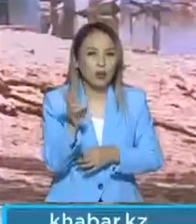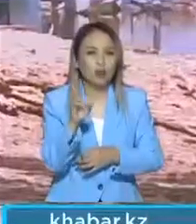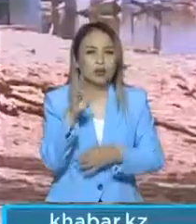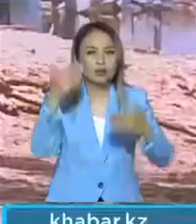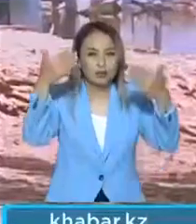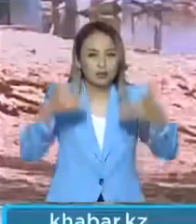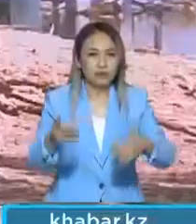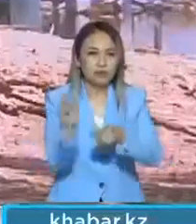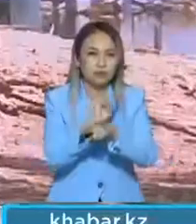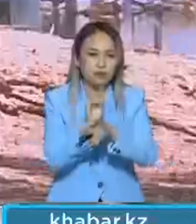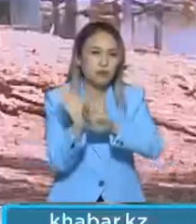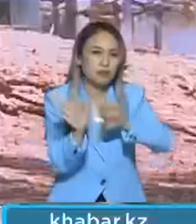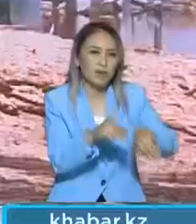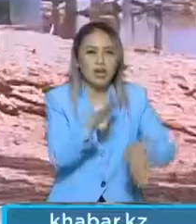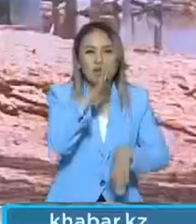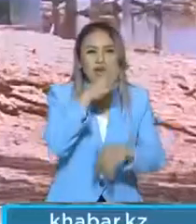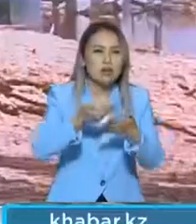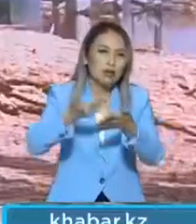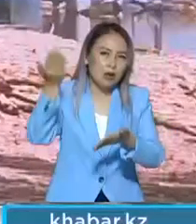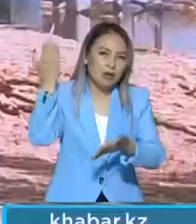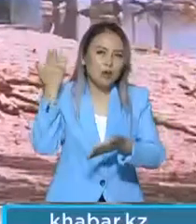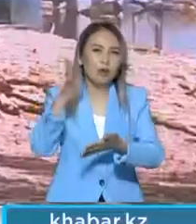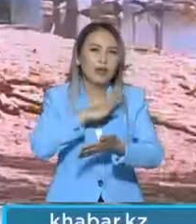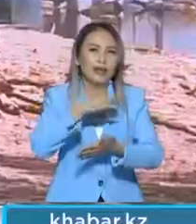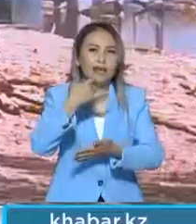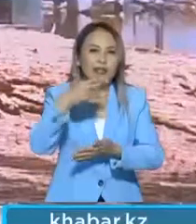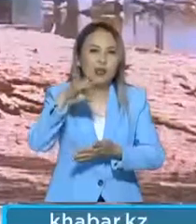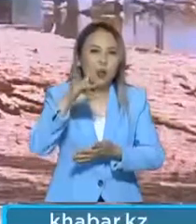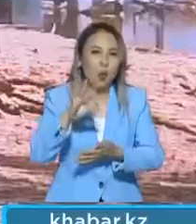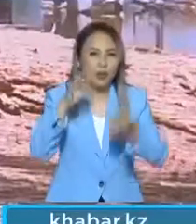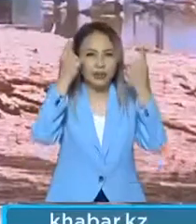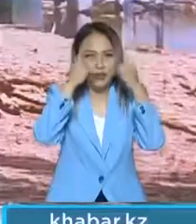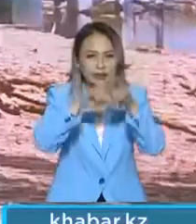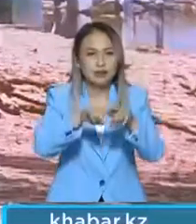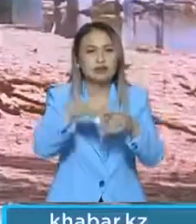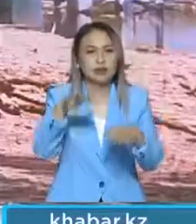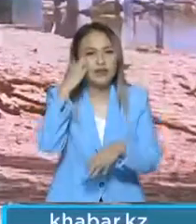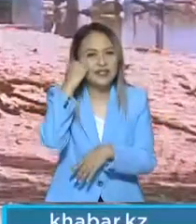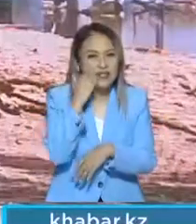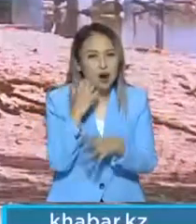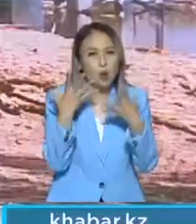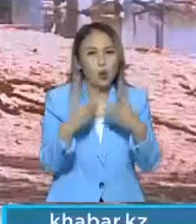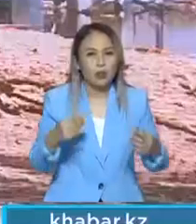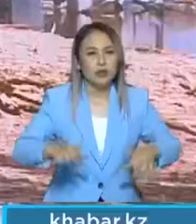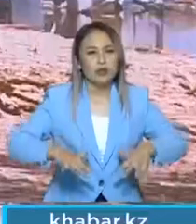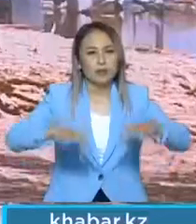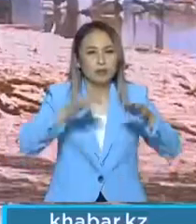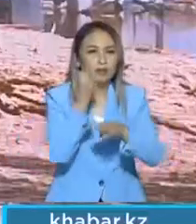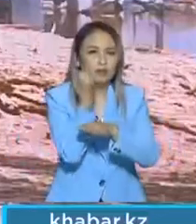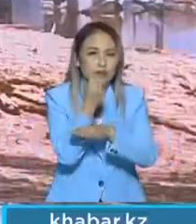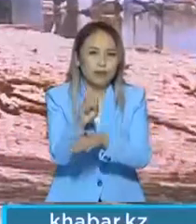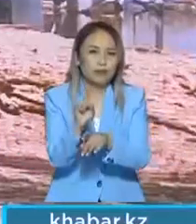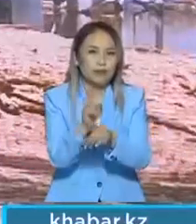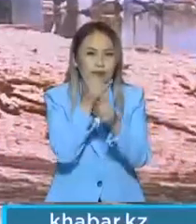бөгеті жөнделіп жатыр. Өткен ғасырдың соңында қолданысқа берілген гидротехникалық нысан әбден ескіріп, көктемгі тасқынға төтеп